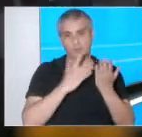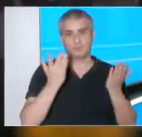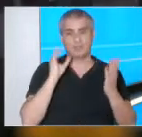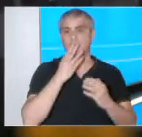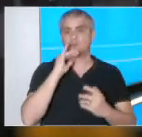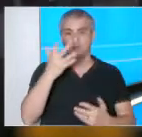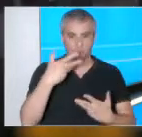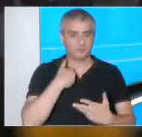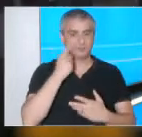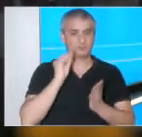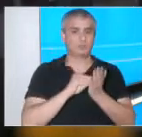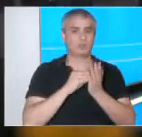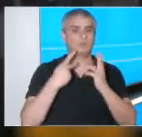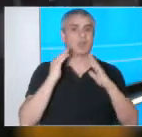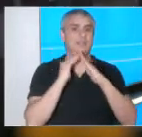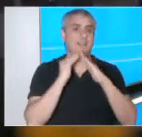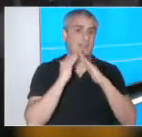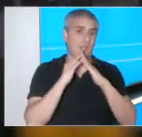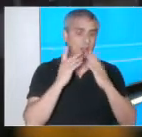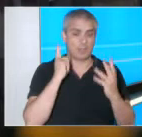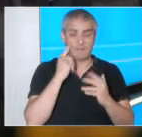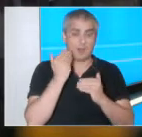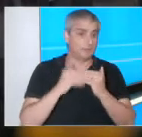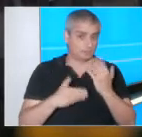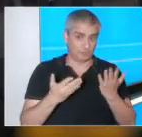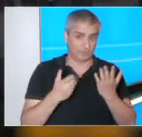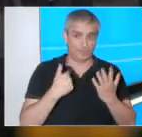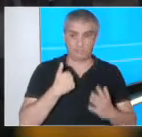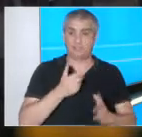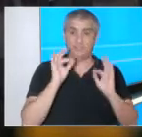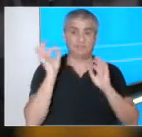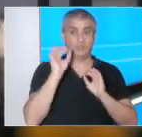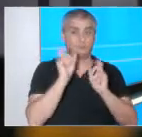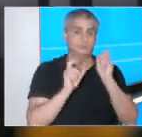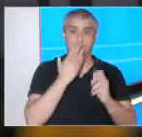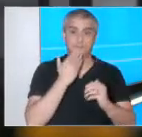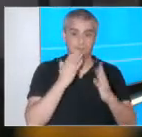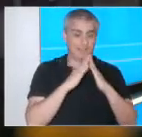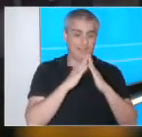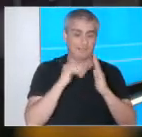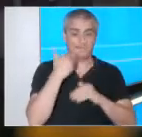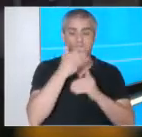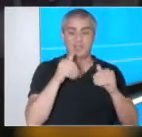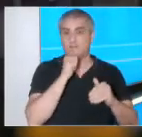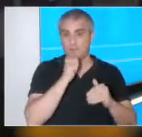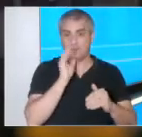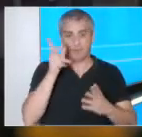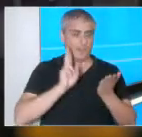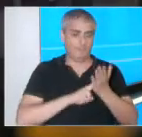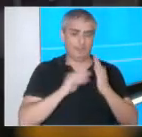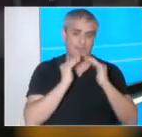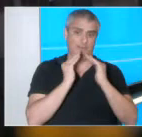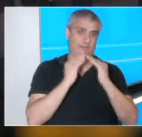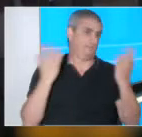ביהודה ושומרון, אנחנו צריכים כמה שיותר דירות, אבל בסופו של, וכ10% מאזרחי מדינת ישראל גרים מעבר לקו הירוק, גם להם מגיע